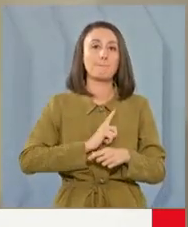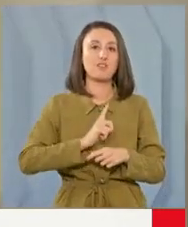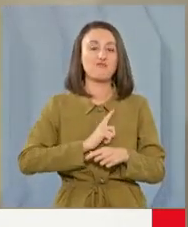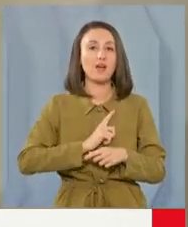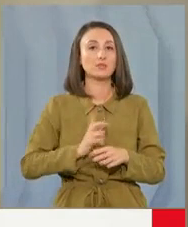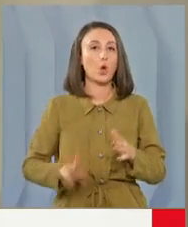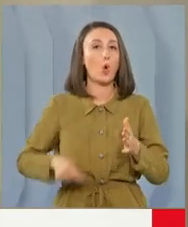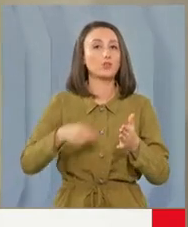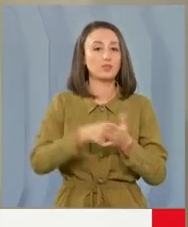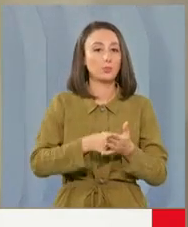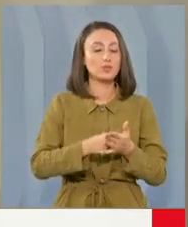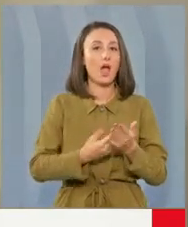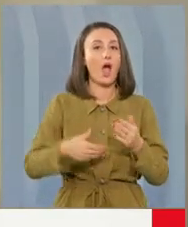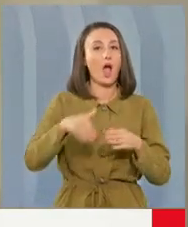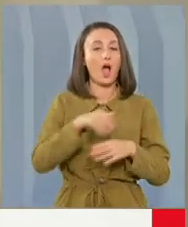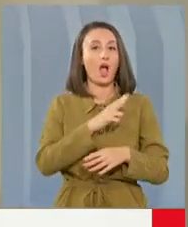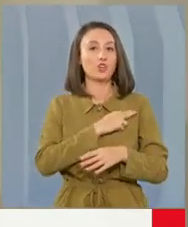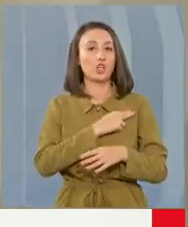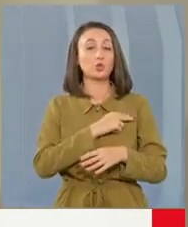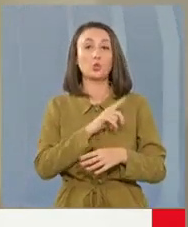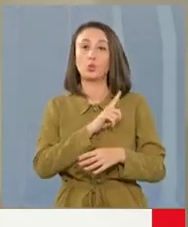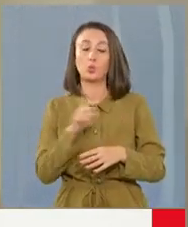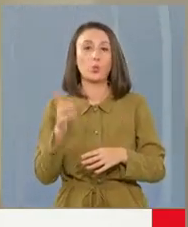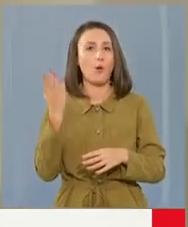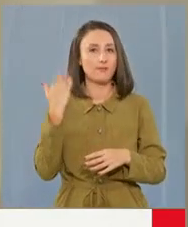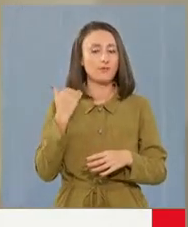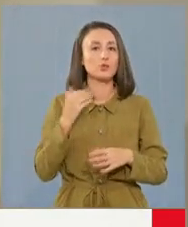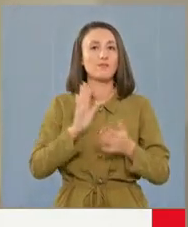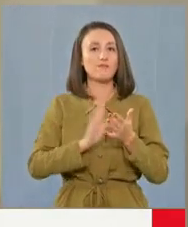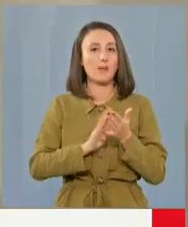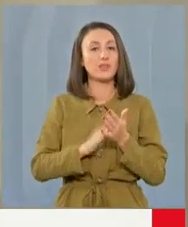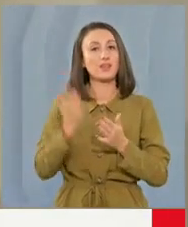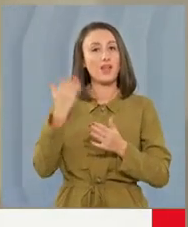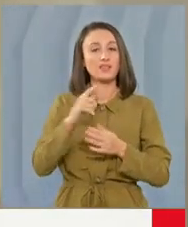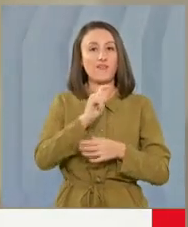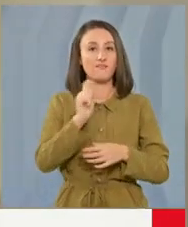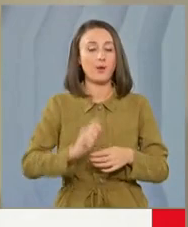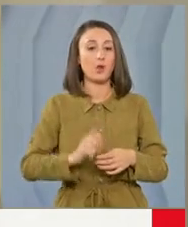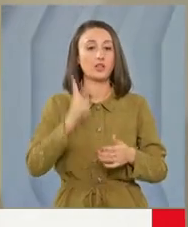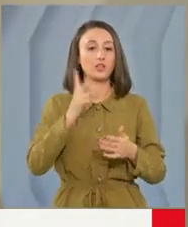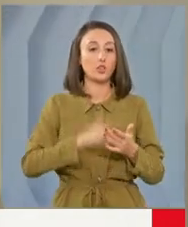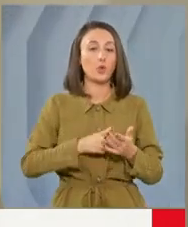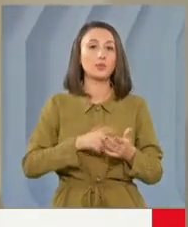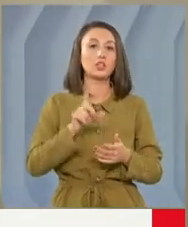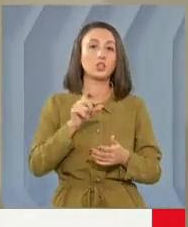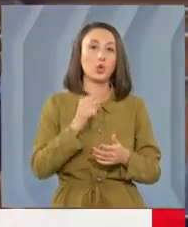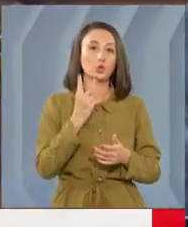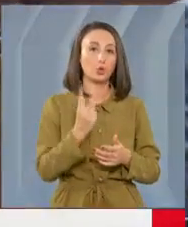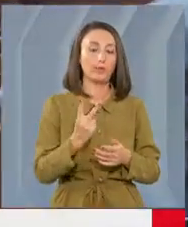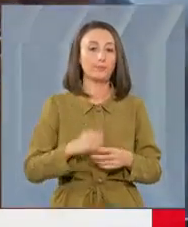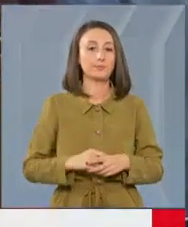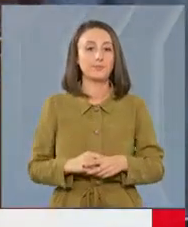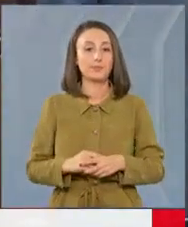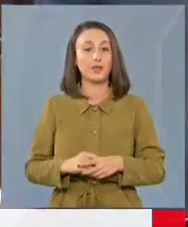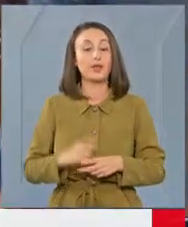prin contribuția angajatorului și nu existau faptic înainte de februarie 2022.